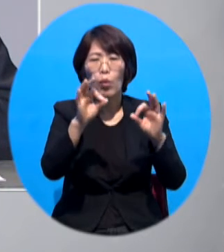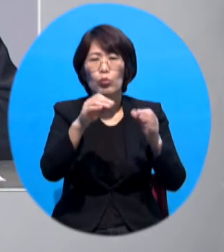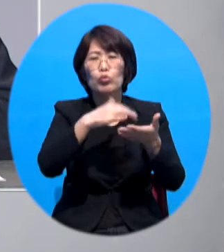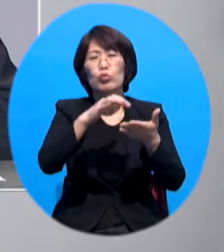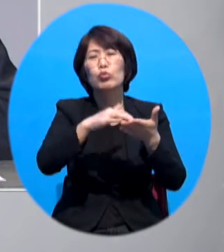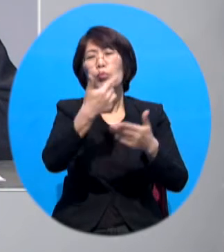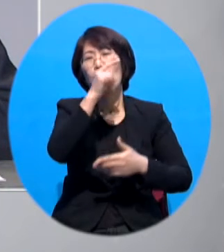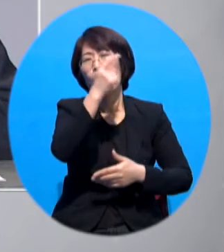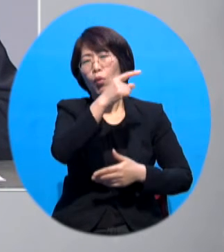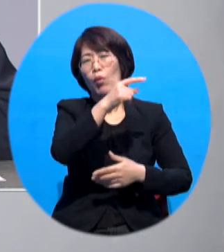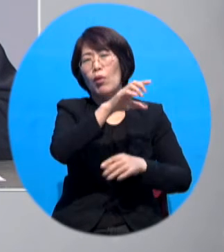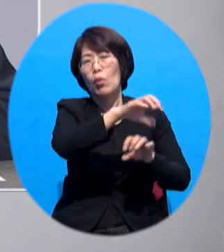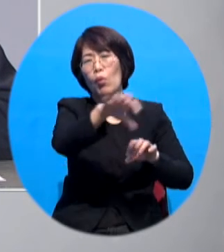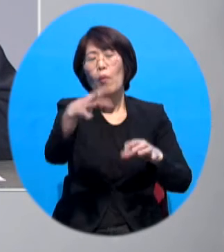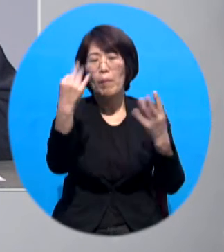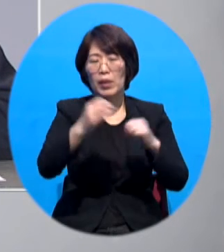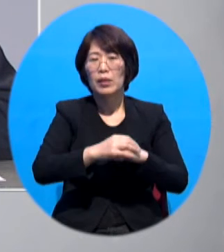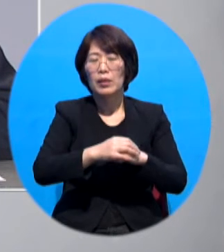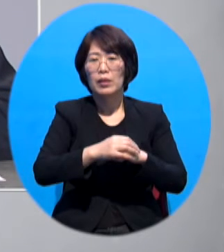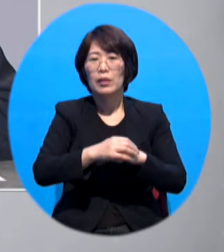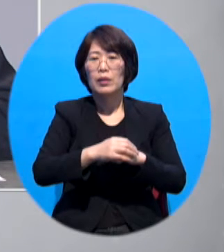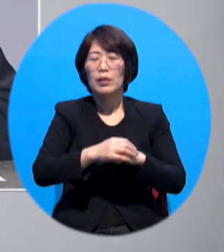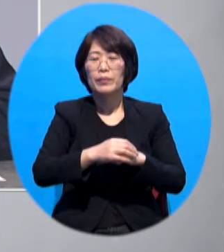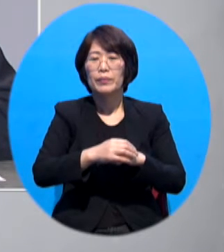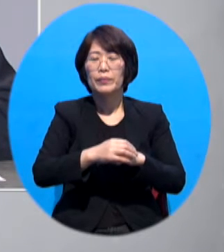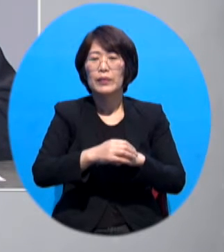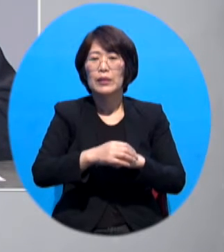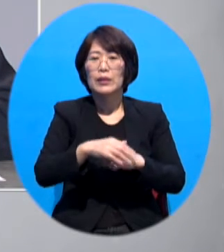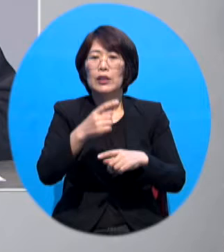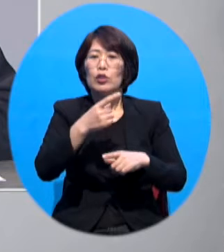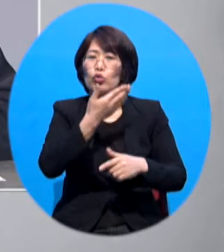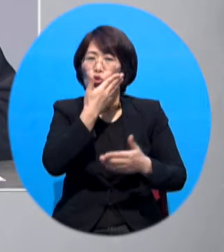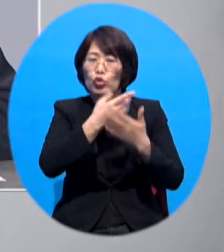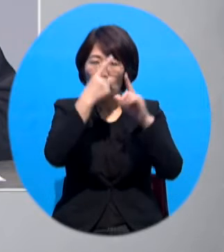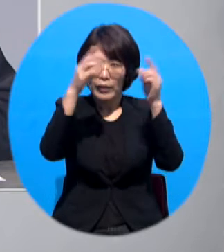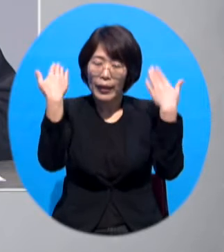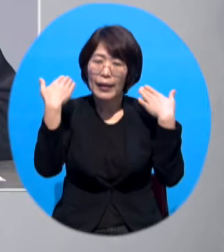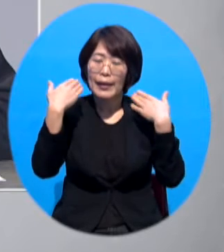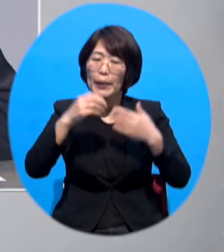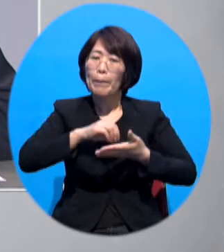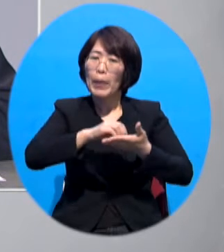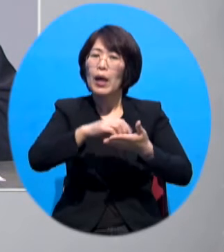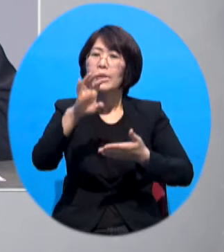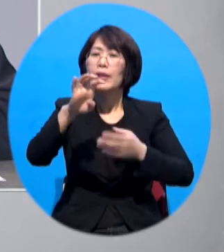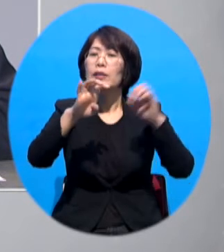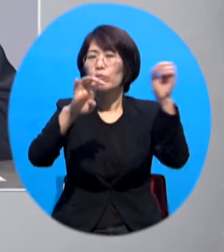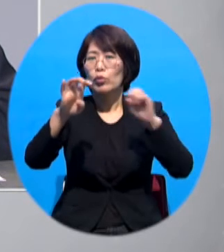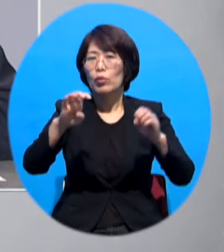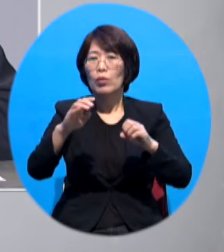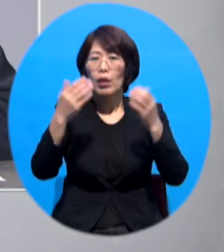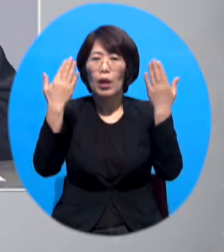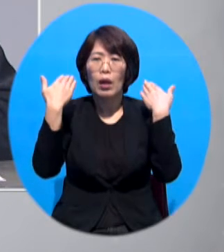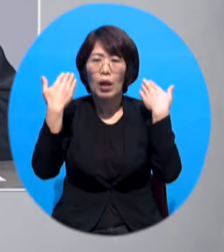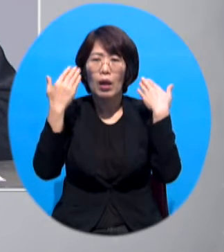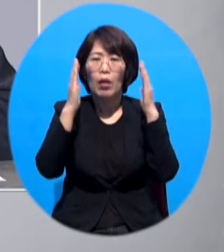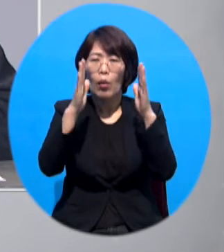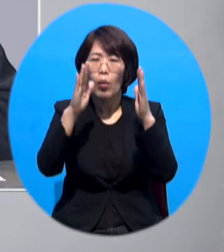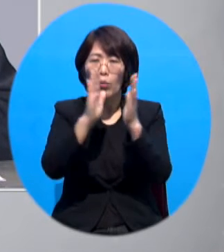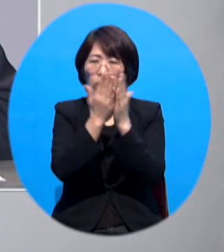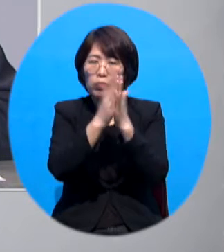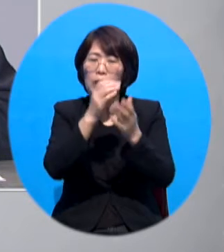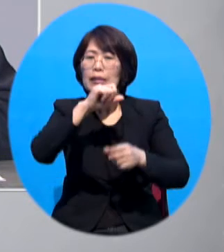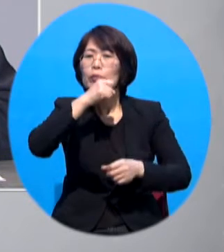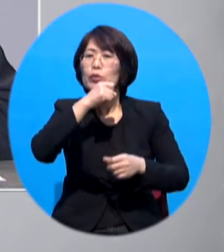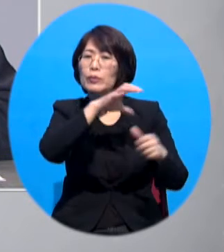않습니까 주요대학 정시 비율은 40% 까지 확대하고 있고 교과 전용 코작 10% 추세입니다